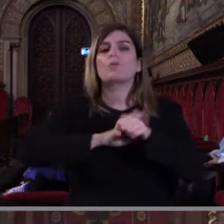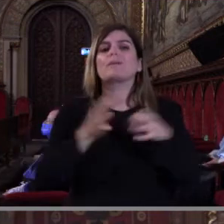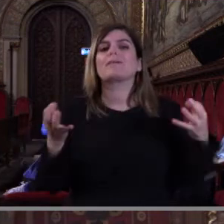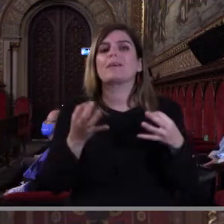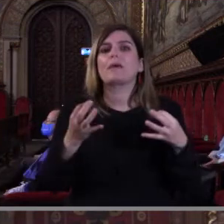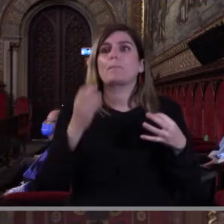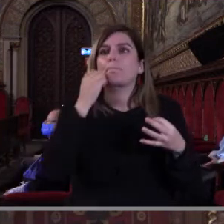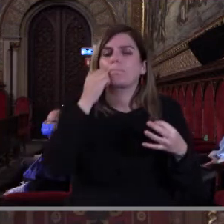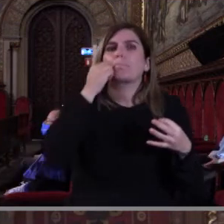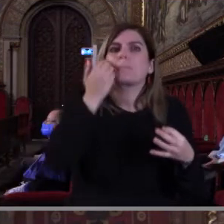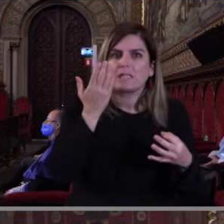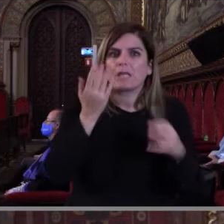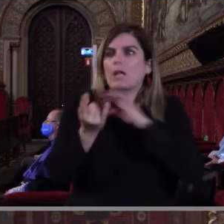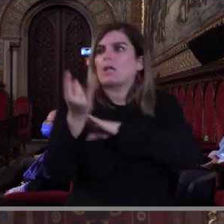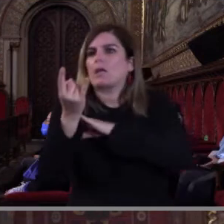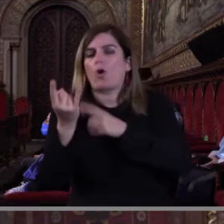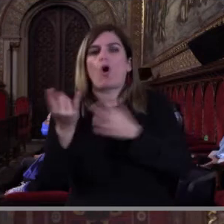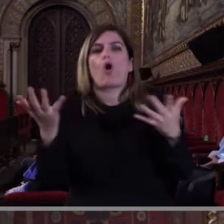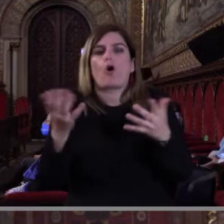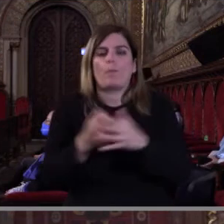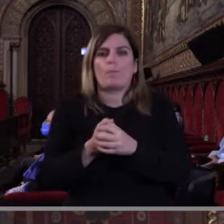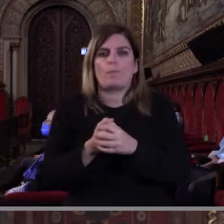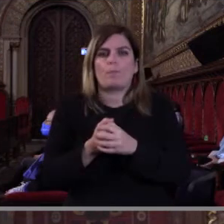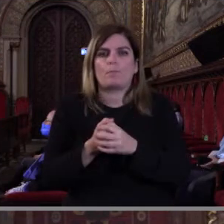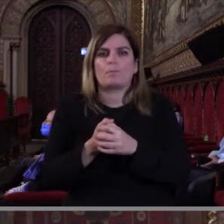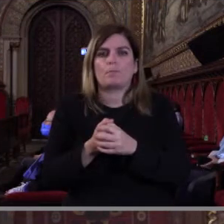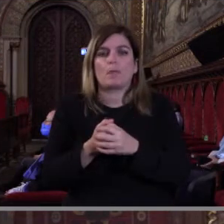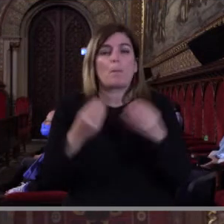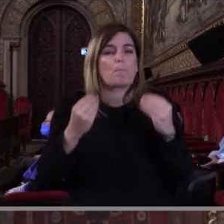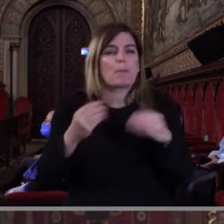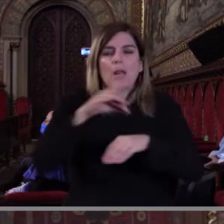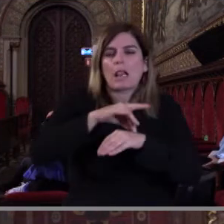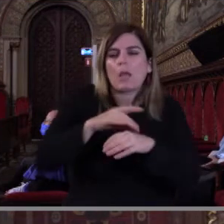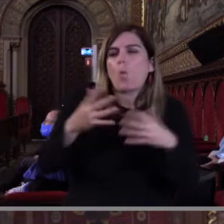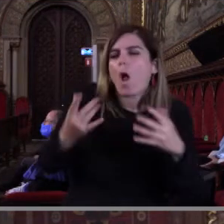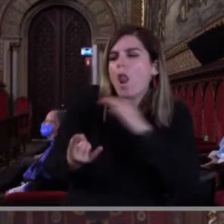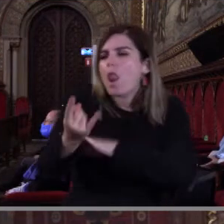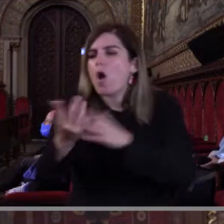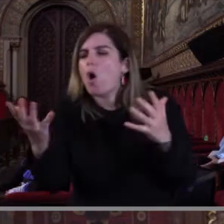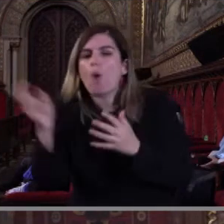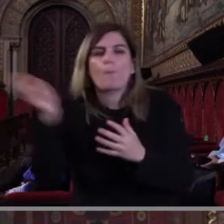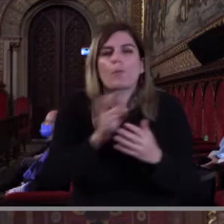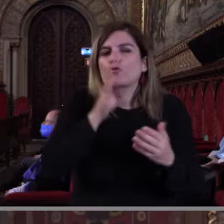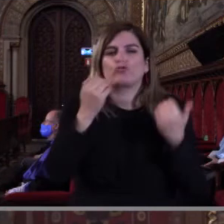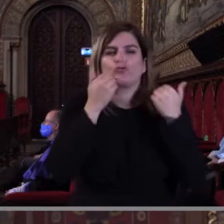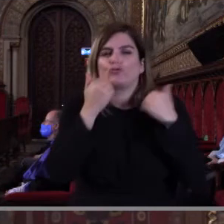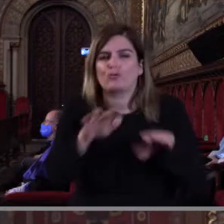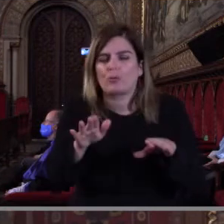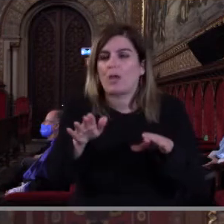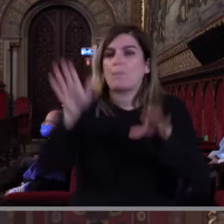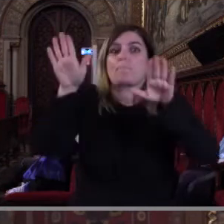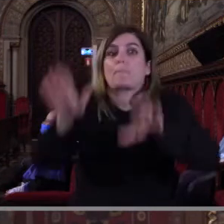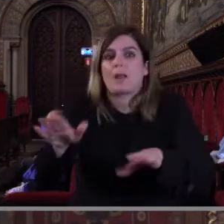el misteri que envolta la seva aparició. Ningú sabia quin tipus de malaltia era, d'on venia realment i com es podia